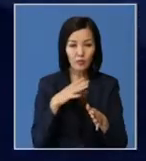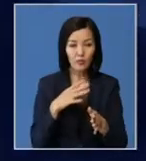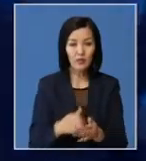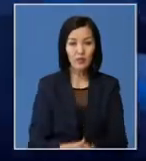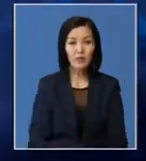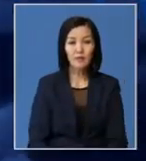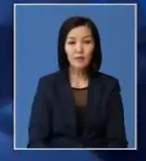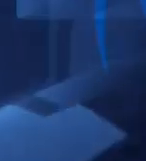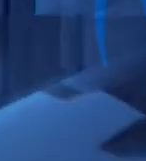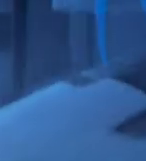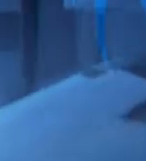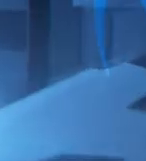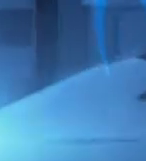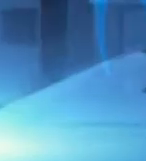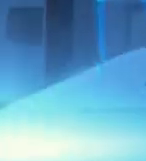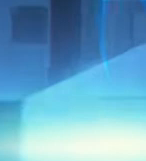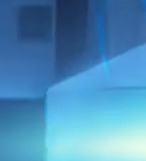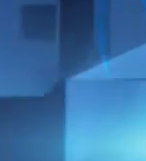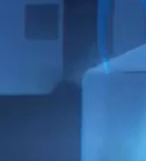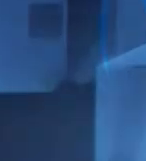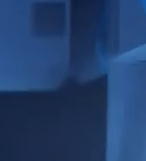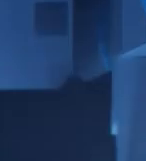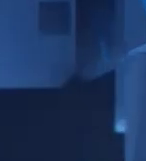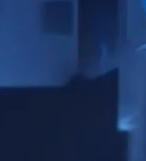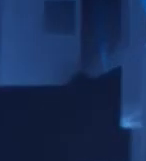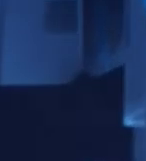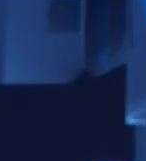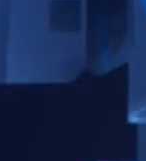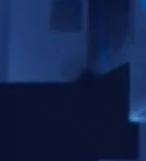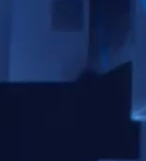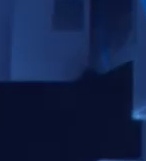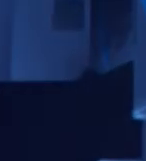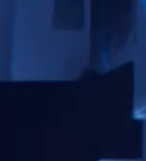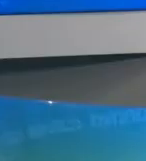Дамир Анитов, Гүлжанат Мақұлжанова, Ержан Дүйсен, Жетісу телеарнасы.